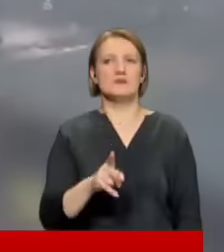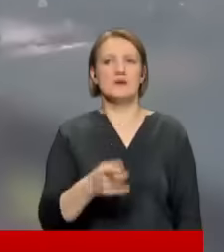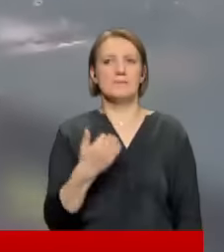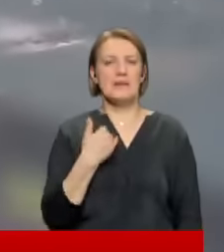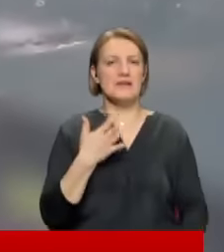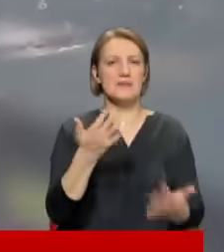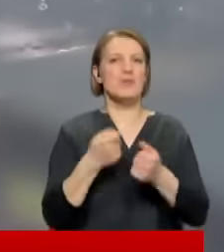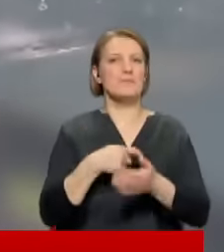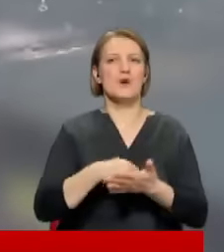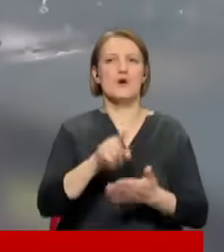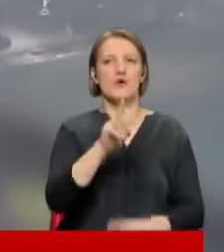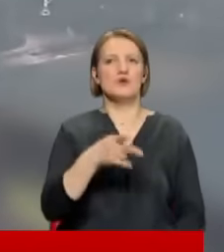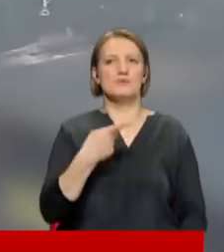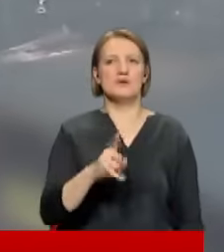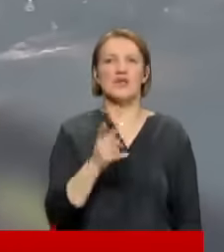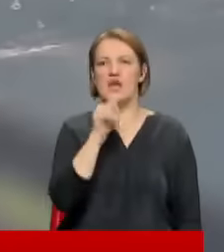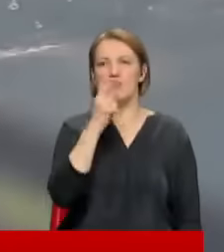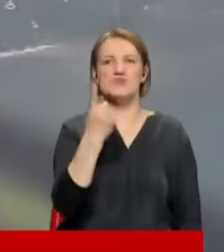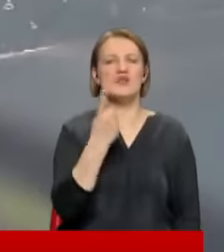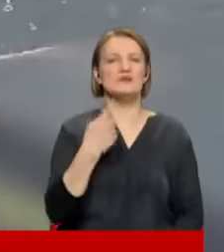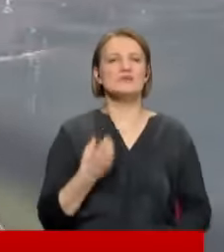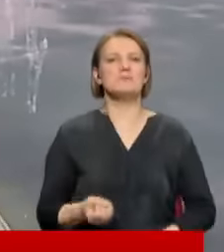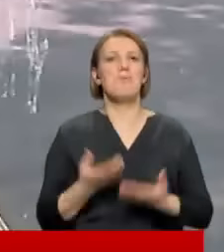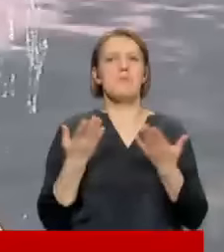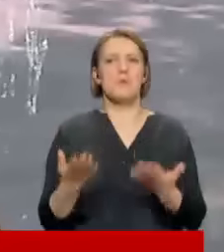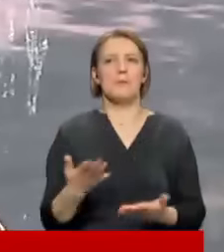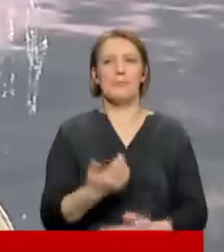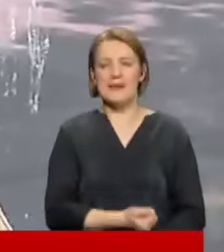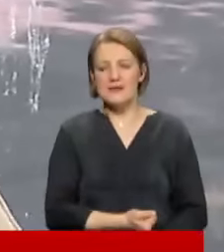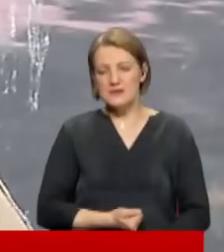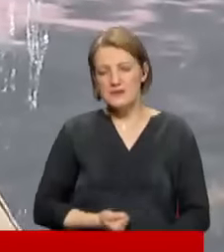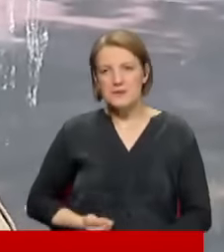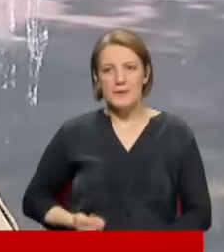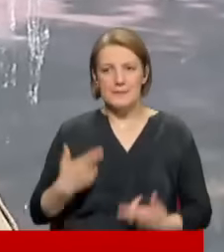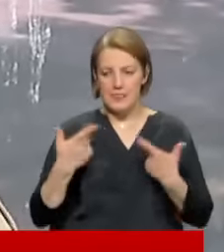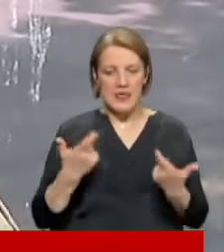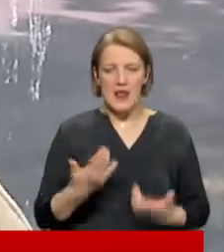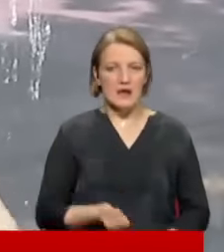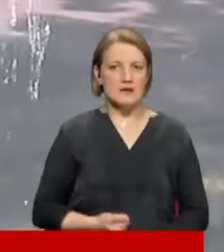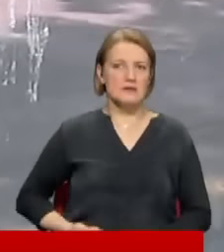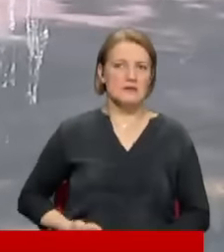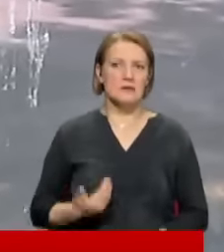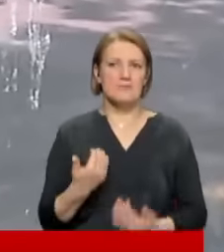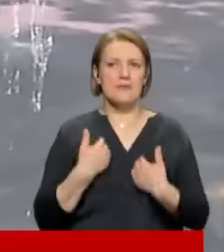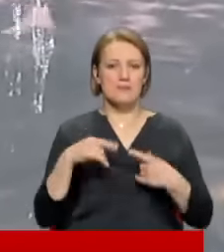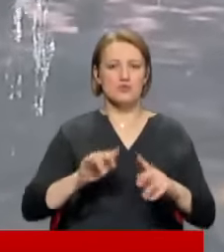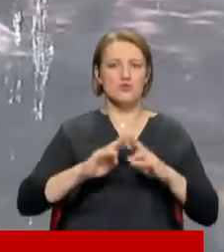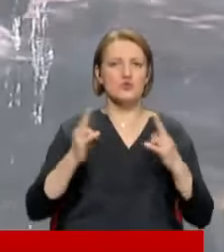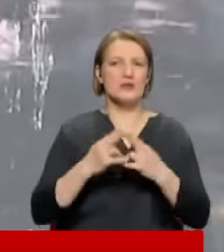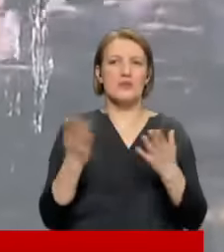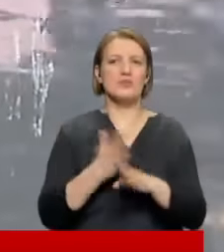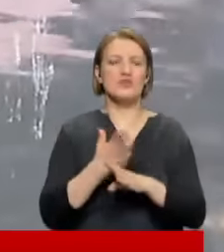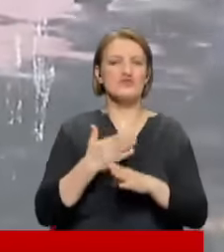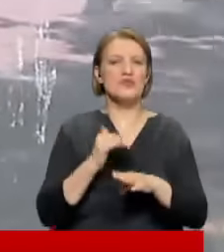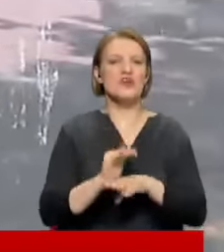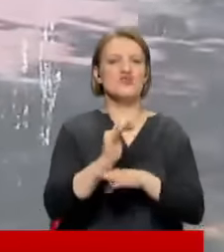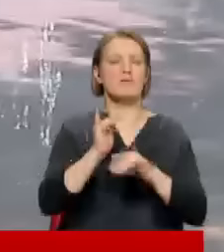Benim aldığım ücret 17 bin lira. Hiçbir şekilde yetiştiremiyorum. Kemer sıkma. Ben nereye kadar kemer sıkayım? Ben bu dünyaya niye geldim?